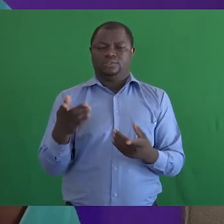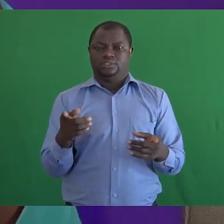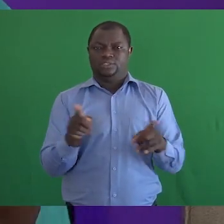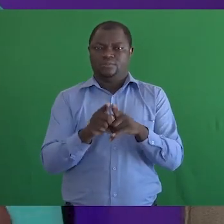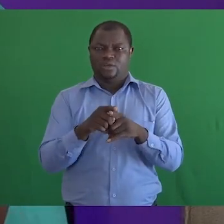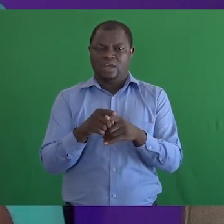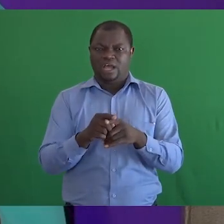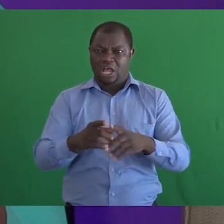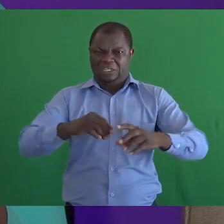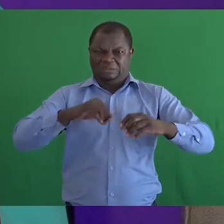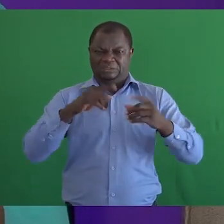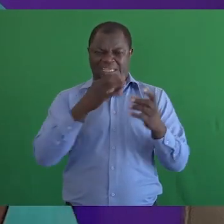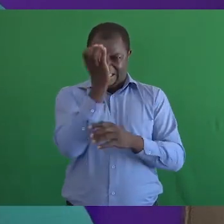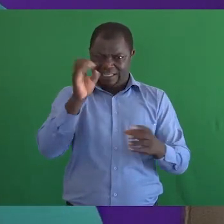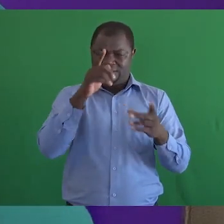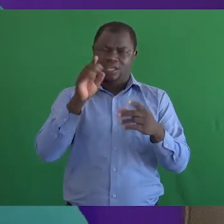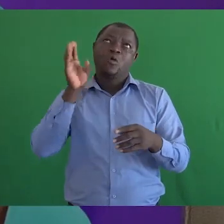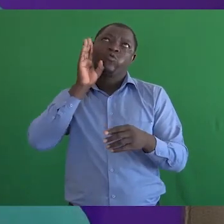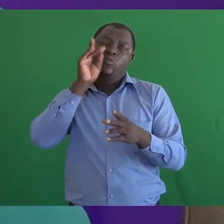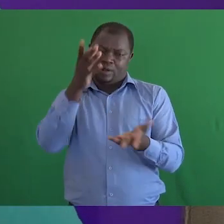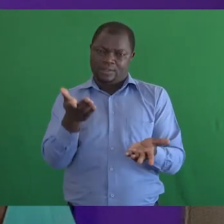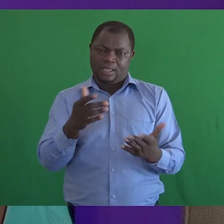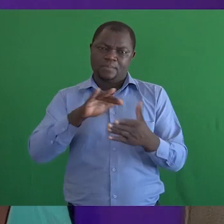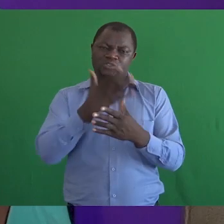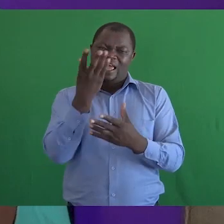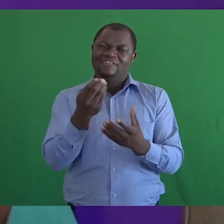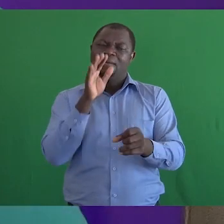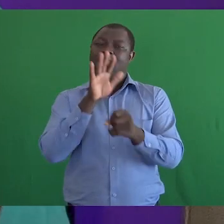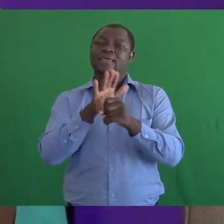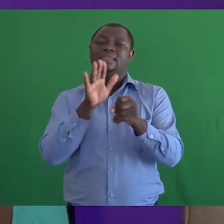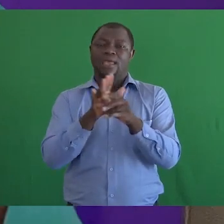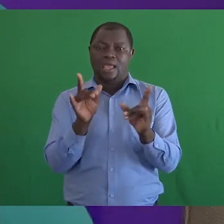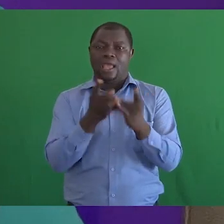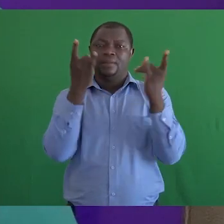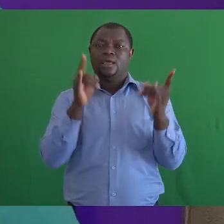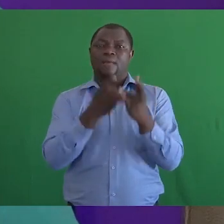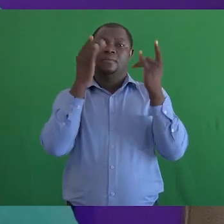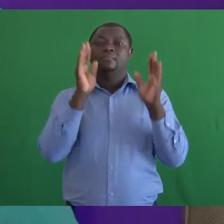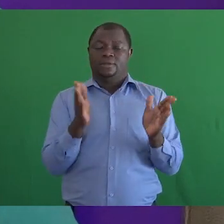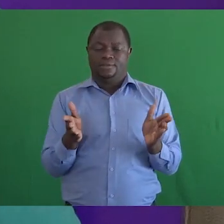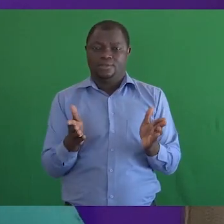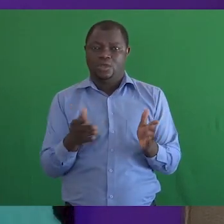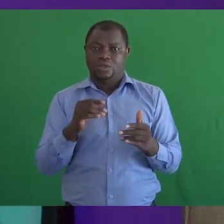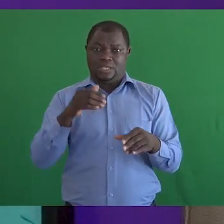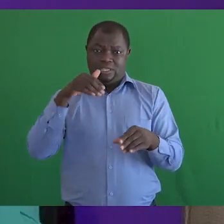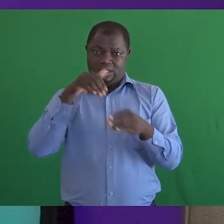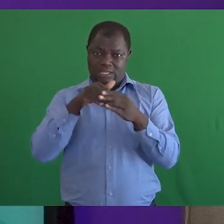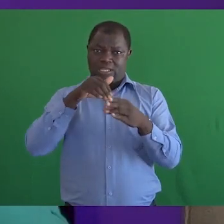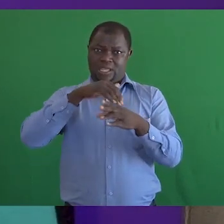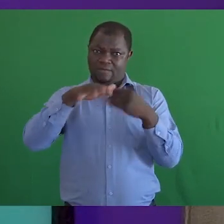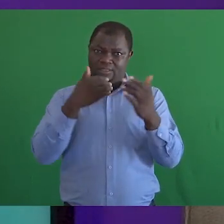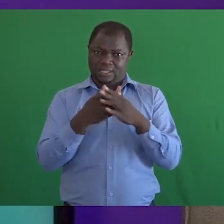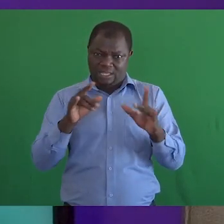yeku kuguma kwatinenge tichiita nekuti pane zvakawanda wanda zvinenge zvichiita pamusoro pezvinenge pekumira kunenge